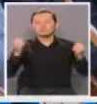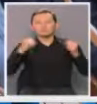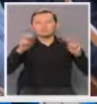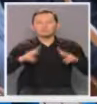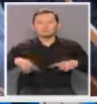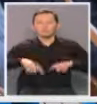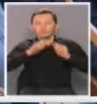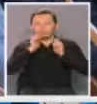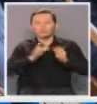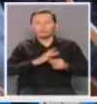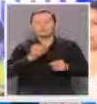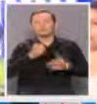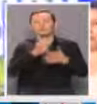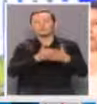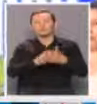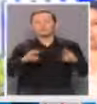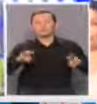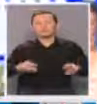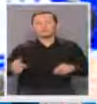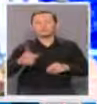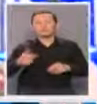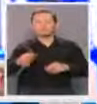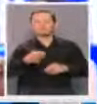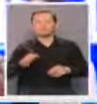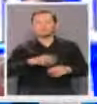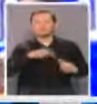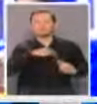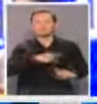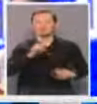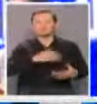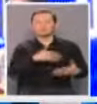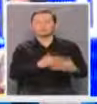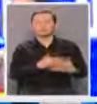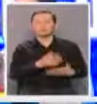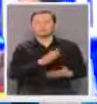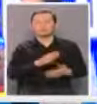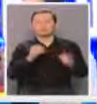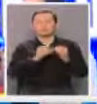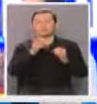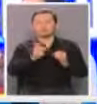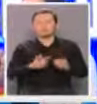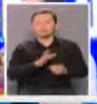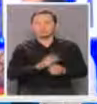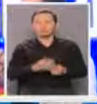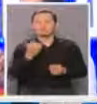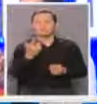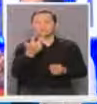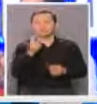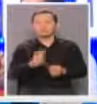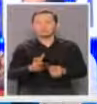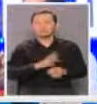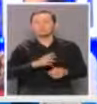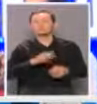Казахстана. Благодарственными письмами акима Атырауской области за вклад в развитие культуры региона получили 10 человек. 3 человека